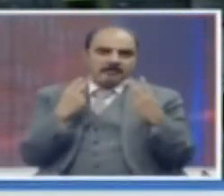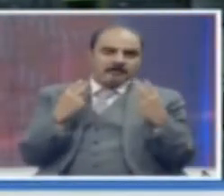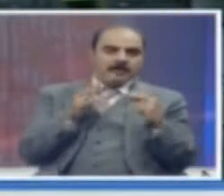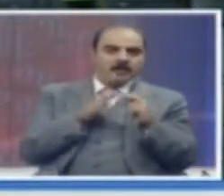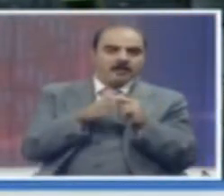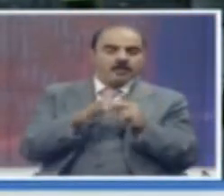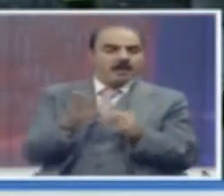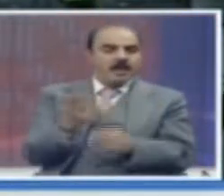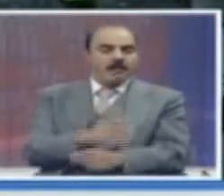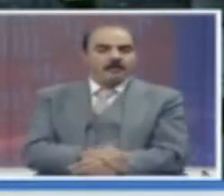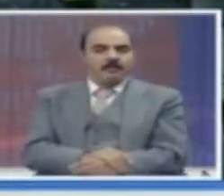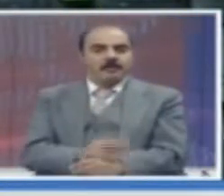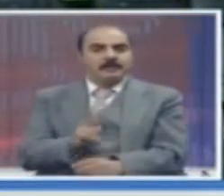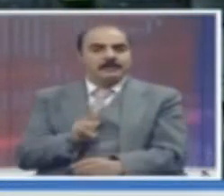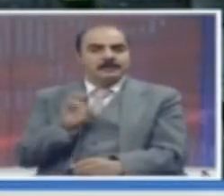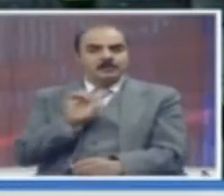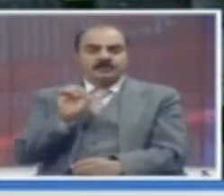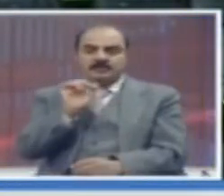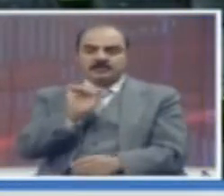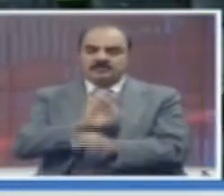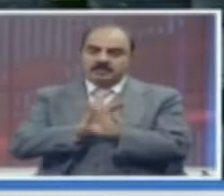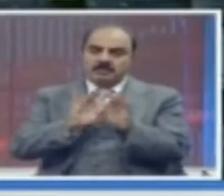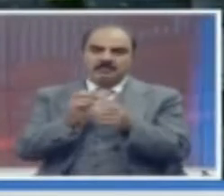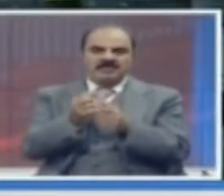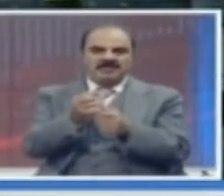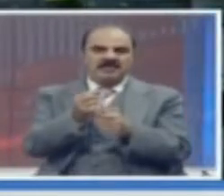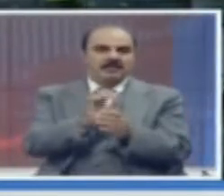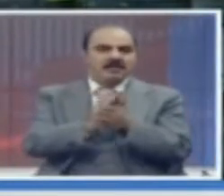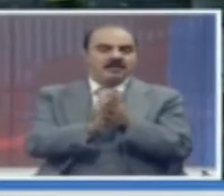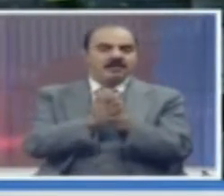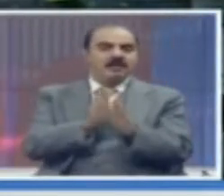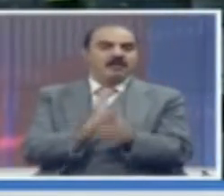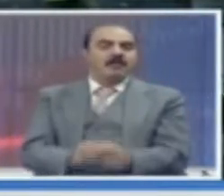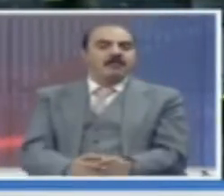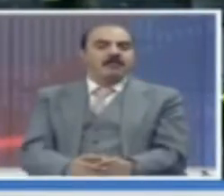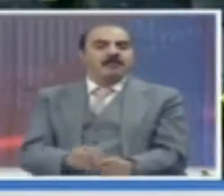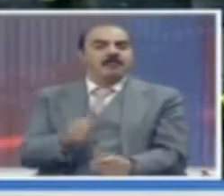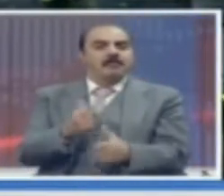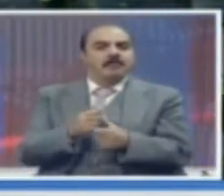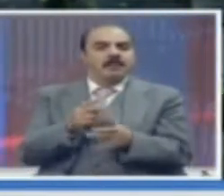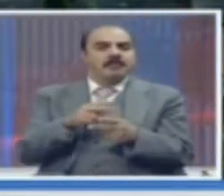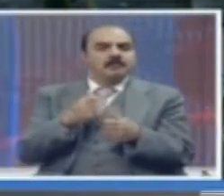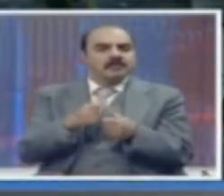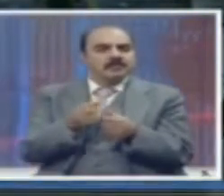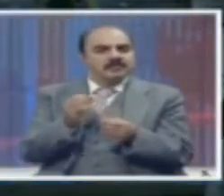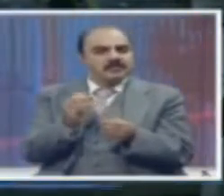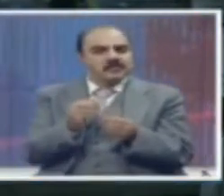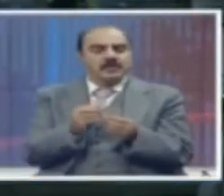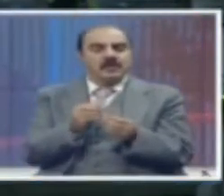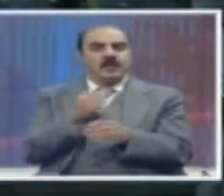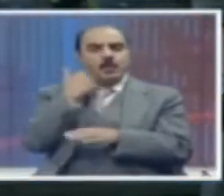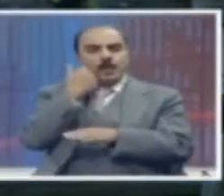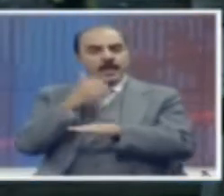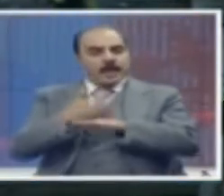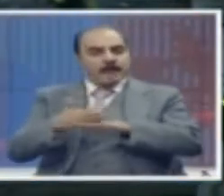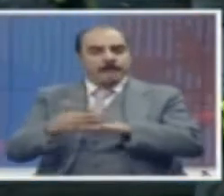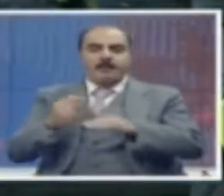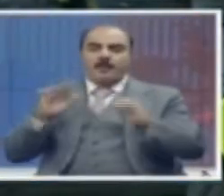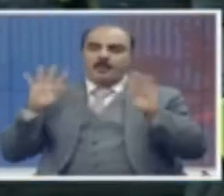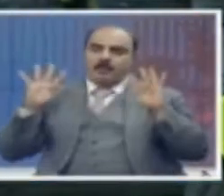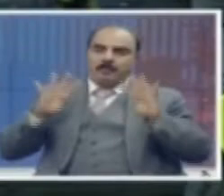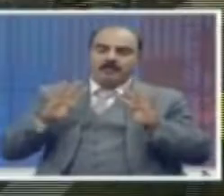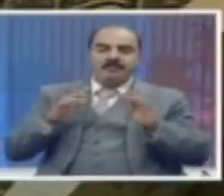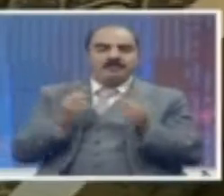إن إحنا وصلنا لحوالي نسبة 97% منها. فاضل بعض أعمال البسيطة سواء في الرخام أو في الواجهات أو